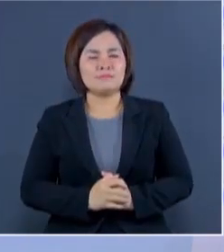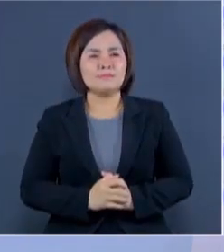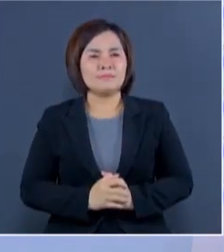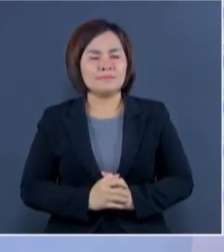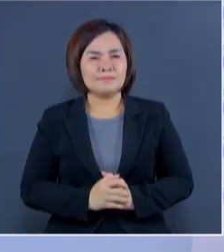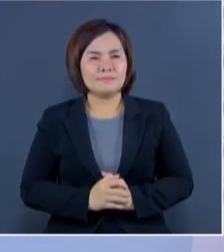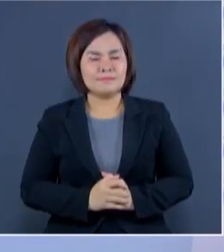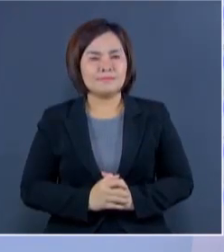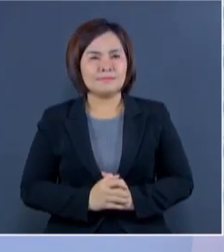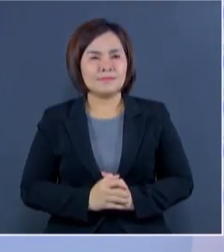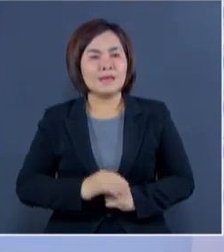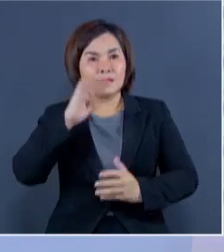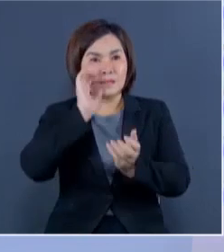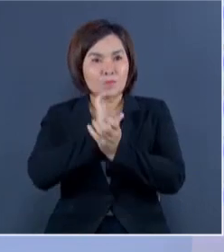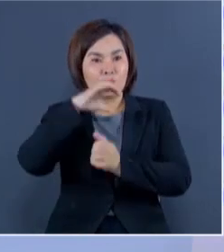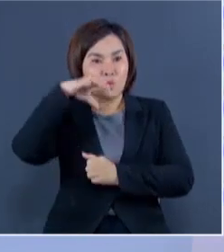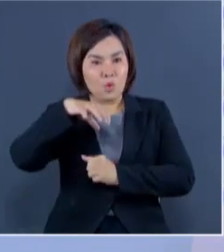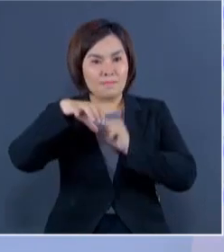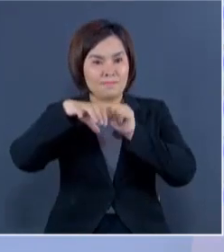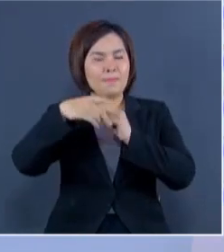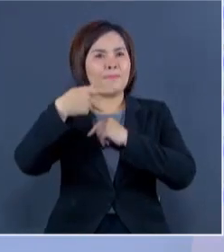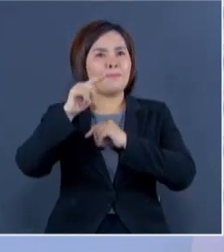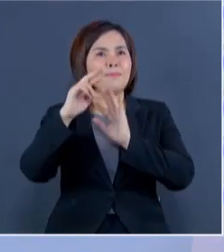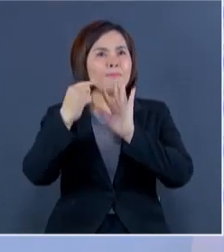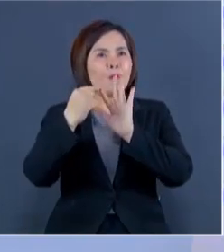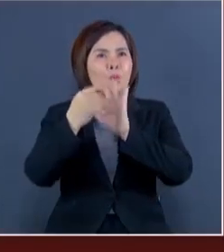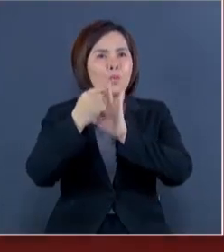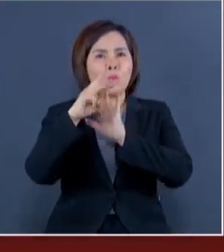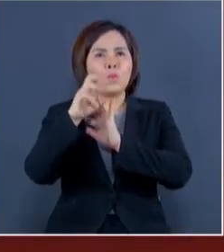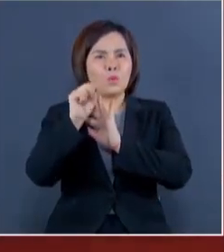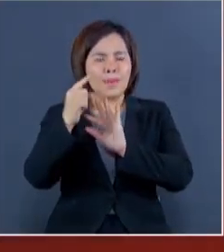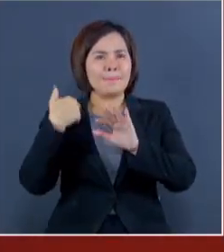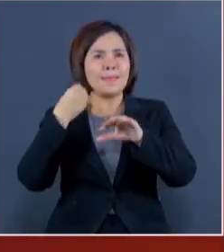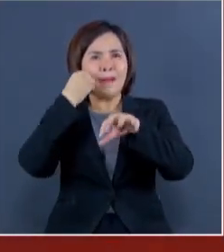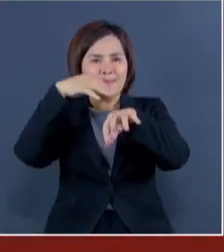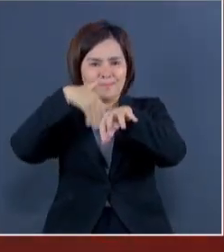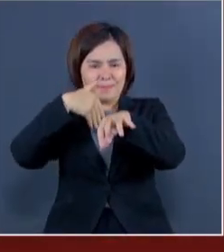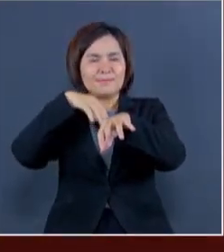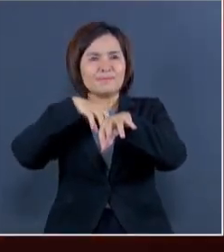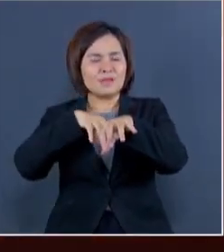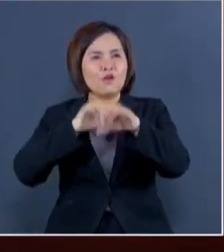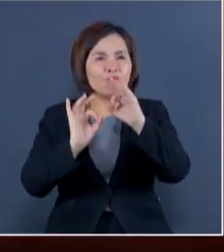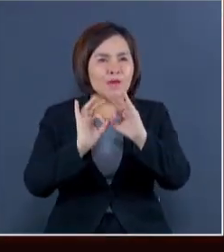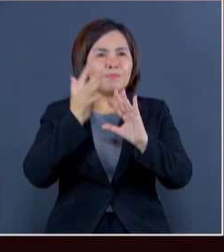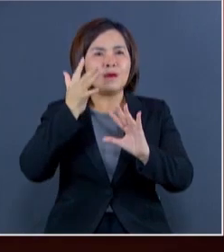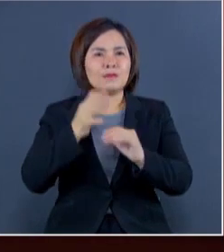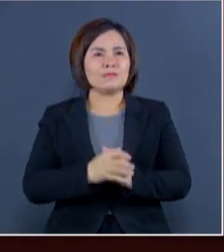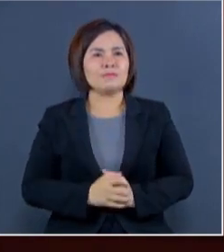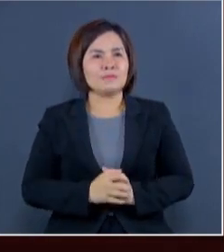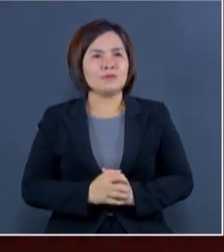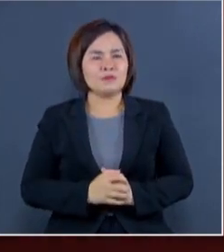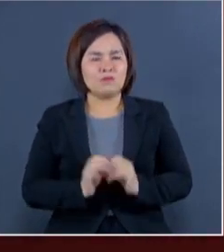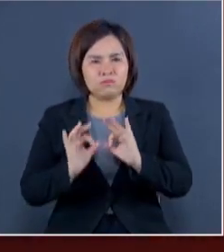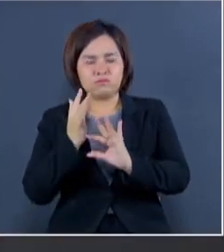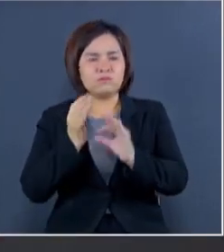านที่อยู่ด้านหลังสน.ประเวศครับแล้วปรากฏว่าไฟเนี่ยมันลุกลามมาติดที่ห้องทำงานของฝ่ายสืบส